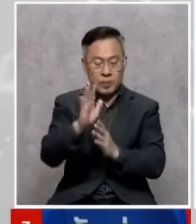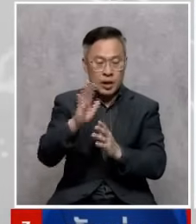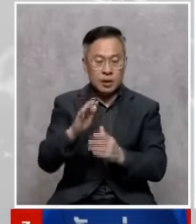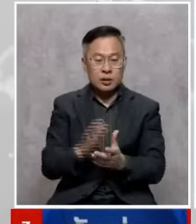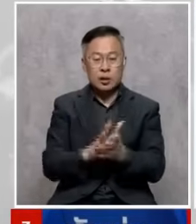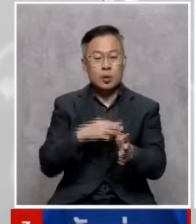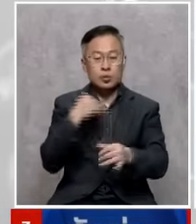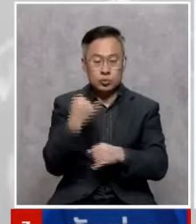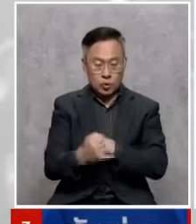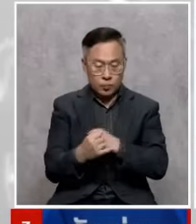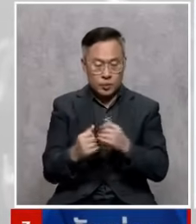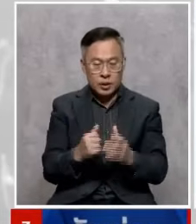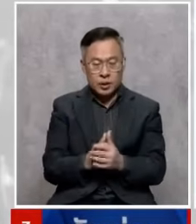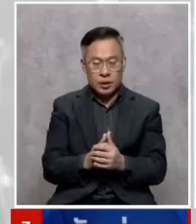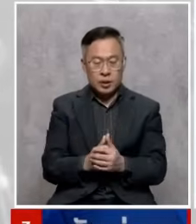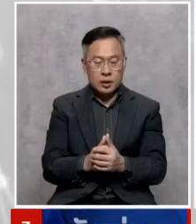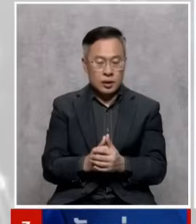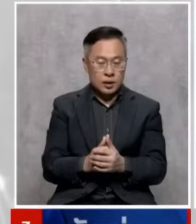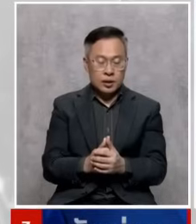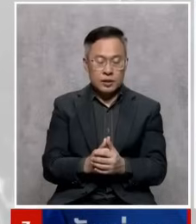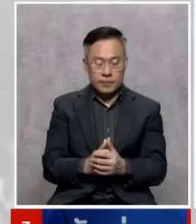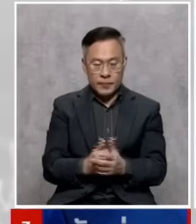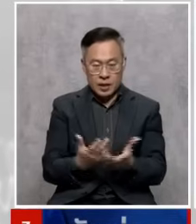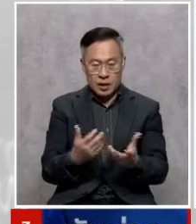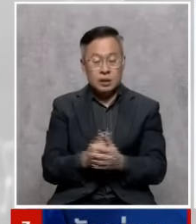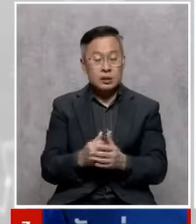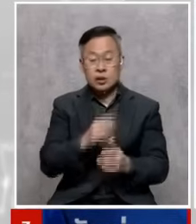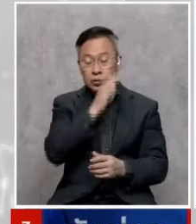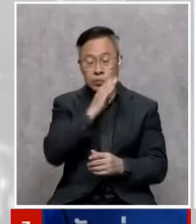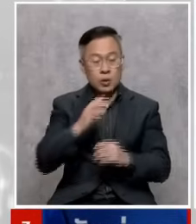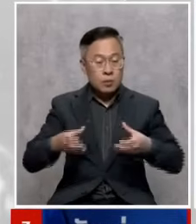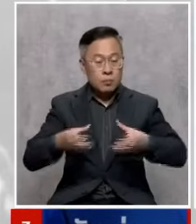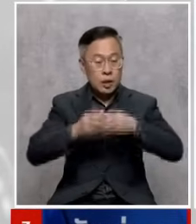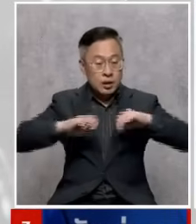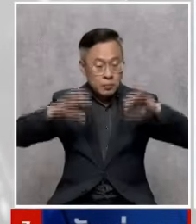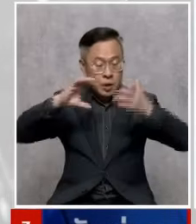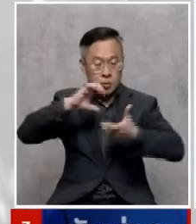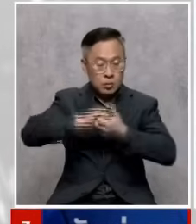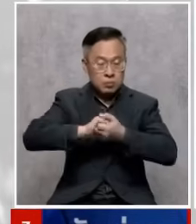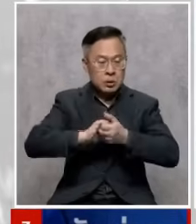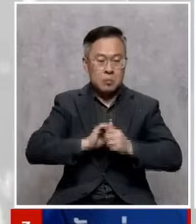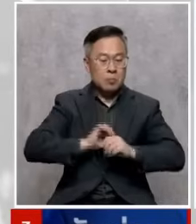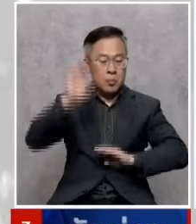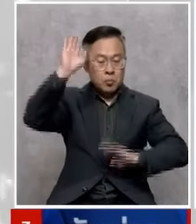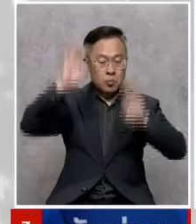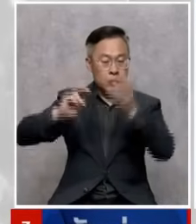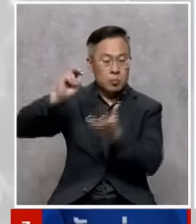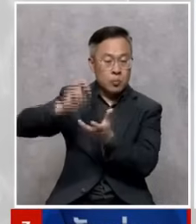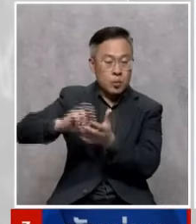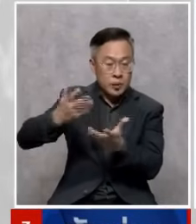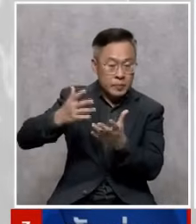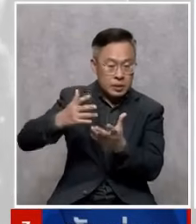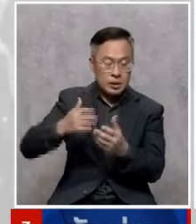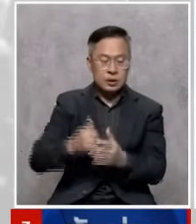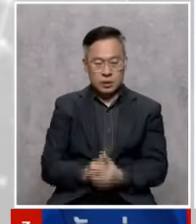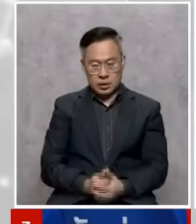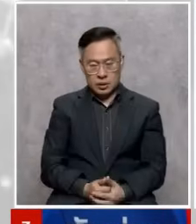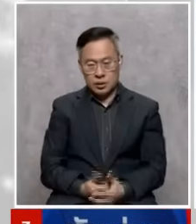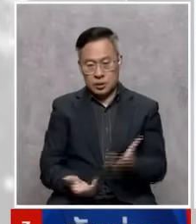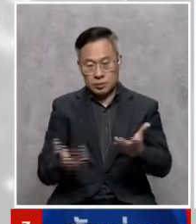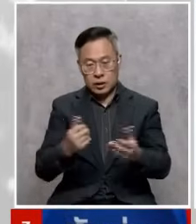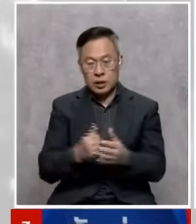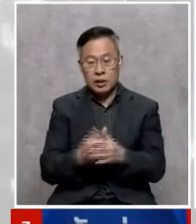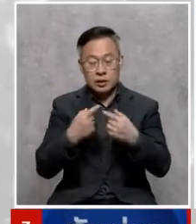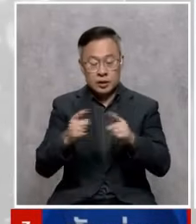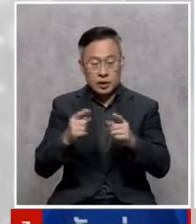ซึ่งก็หมายความว่าเสียงแตกในพรรคร่วมรัฐบาลแล้วนะคะในกรณีที่ไม่ผ่านเพราะสาเหตุคำตัดสินศาลไม่ใช่